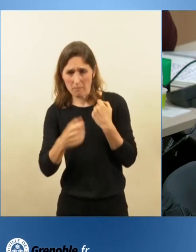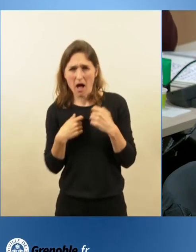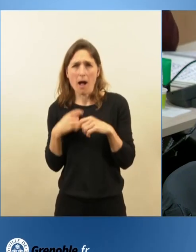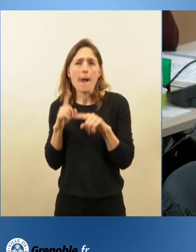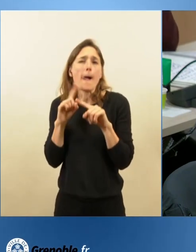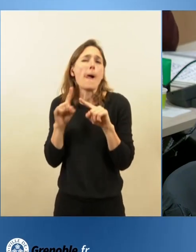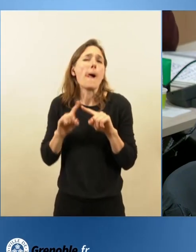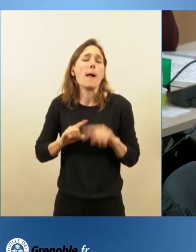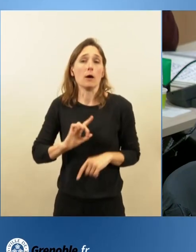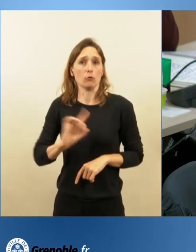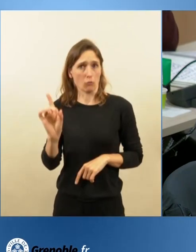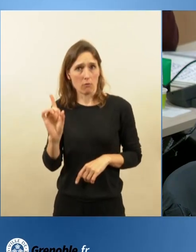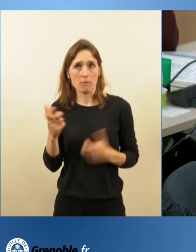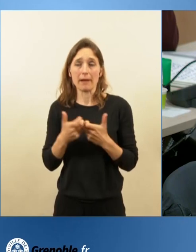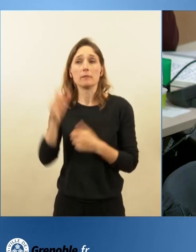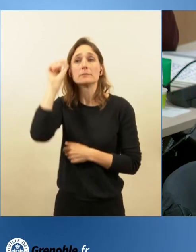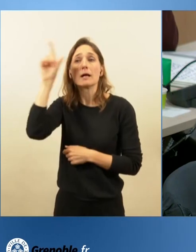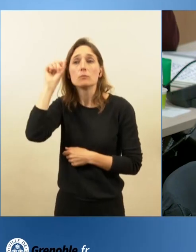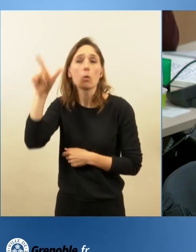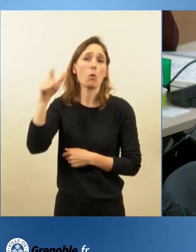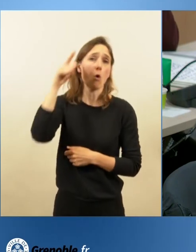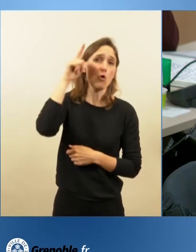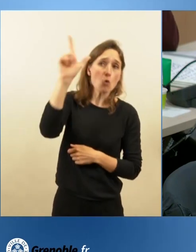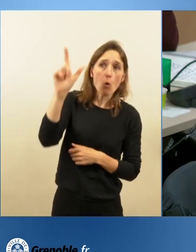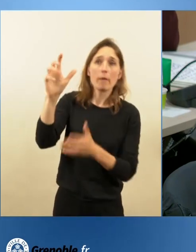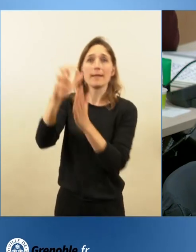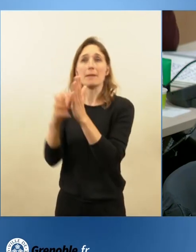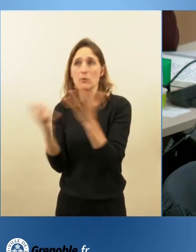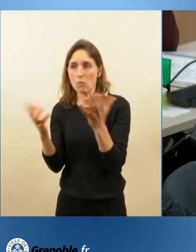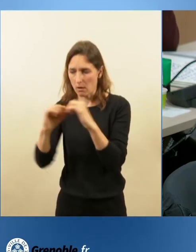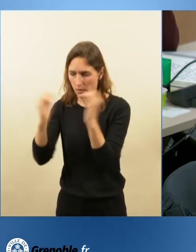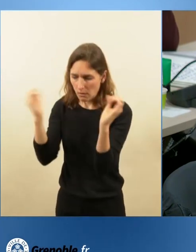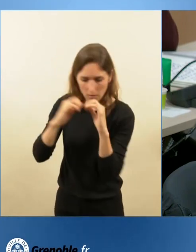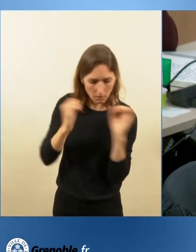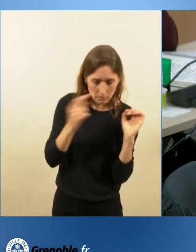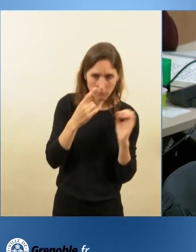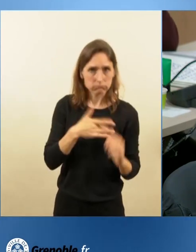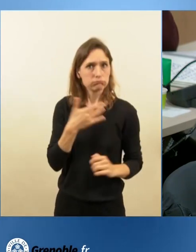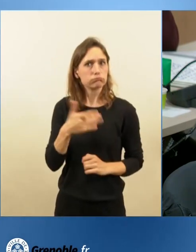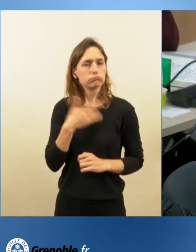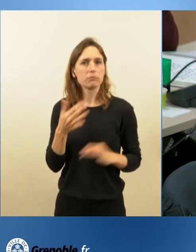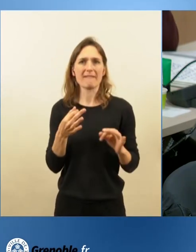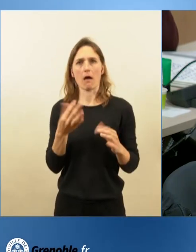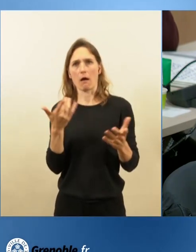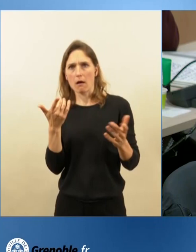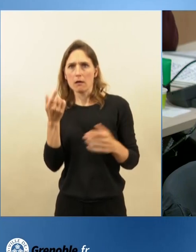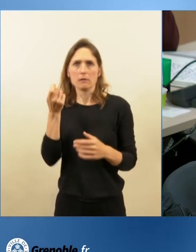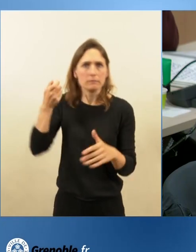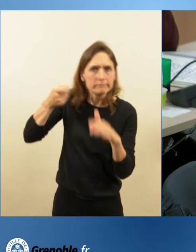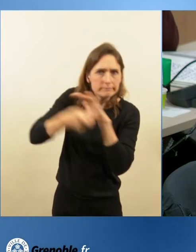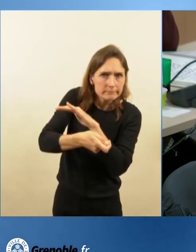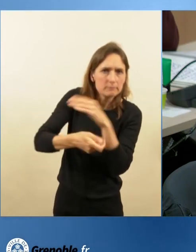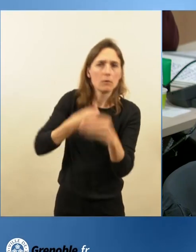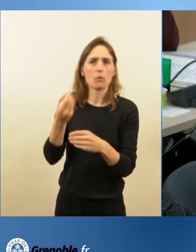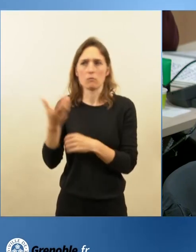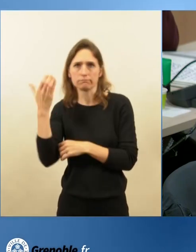il suffit de regarder les délibérations de Strasbourg de Lyon elles sont instructives regardez-les sur les montants d'investissement prévu